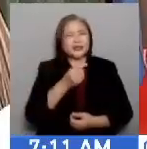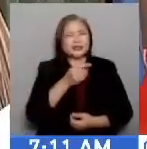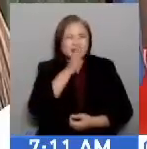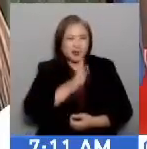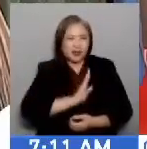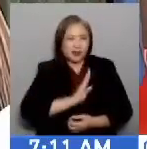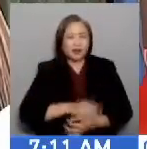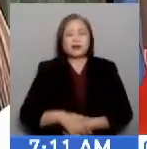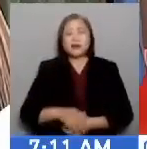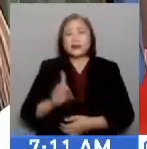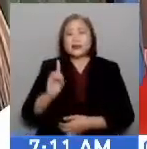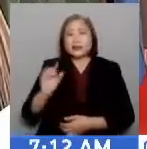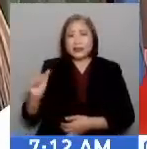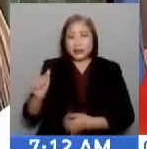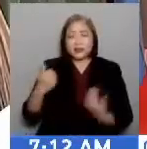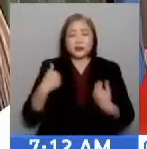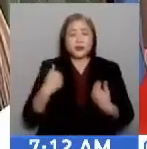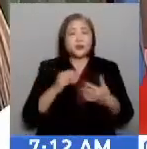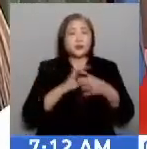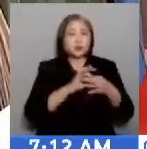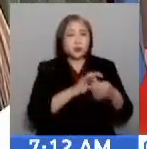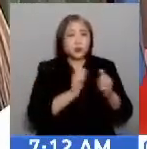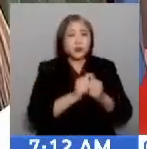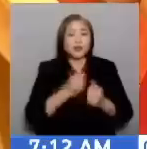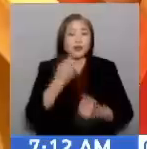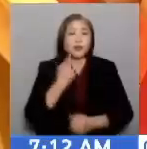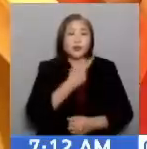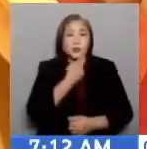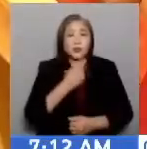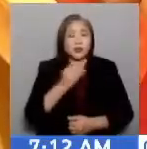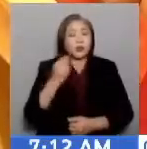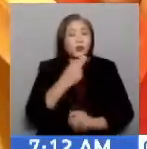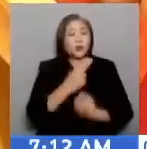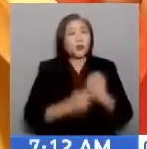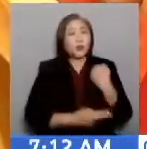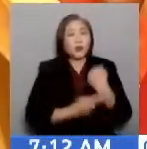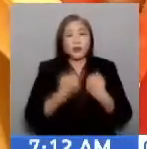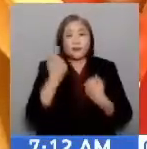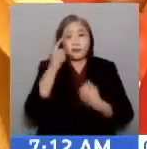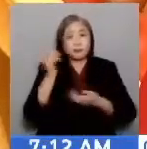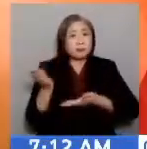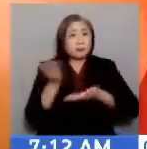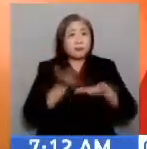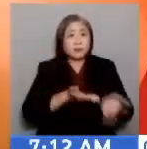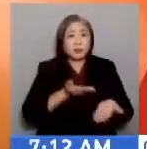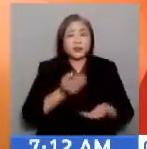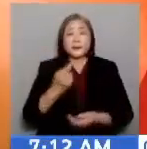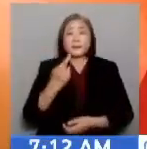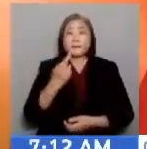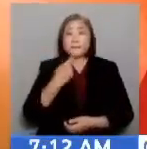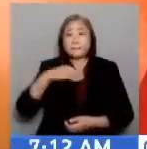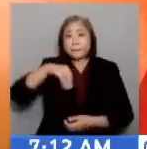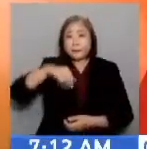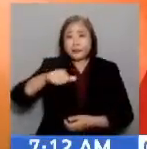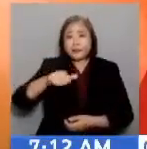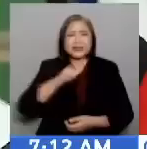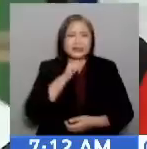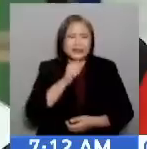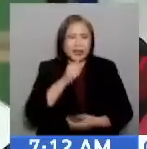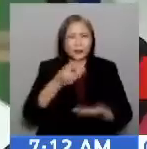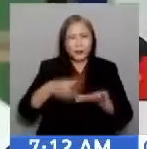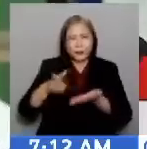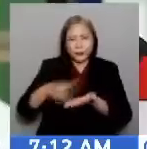fast food restaurants at mga hotel para may pagdalhan ang mga kamatis at hindi na ito masayang.